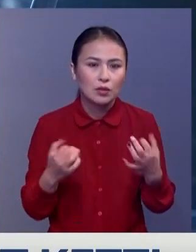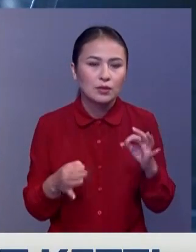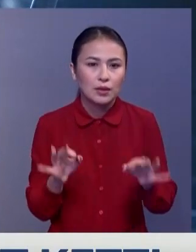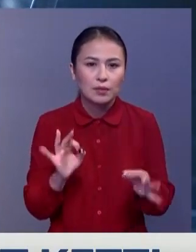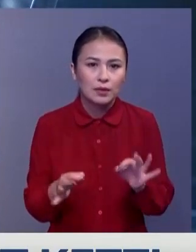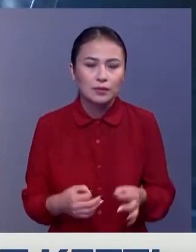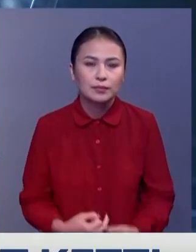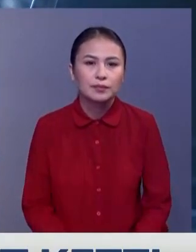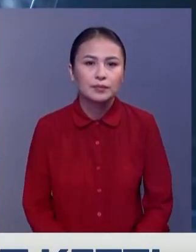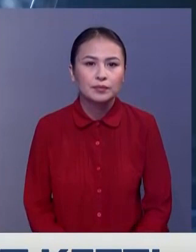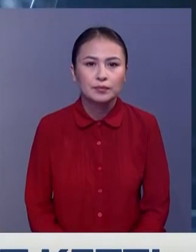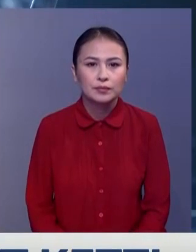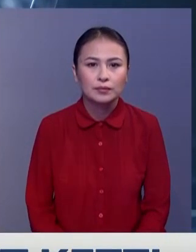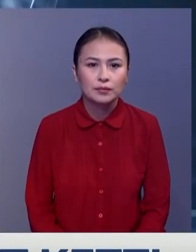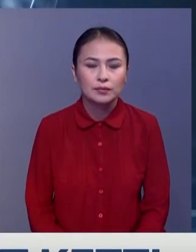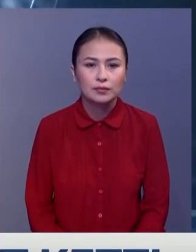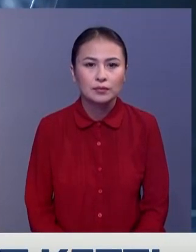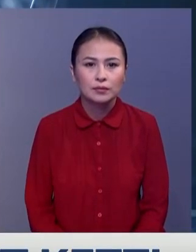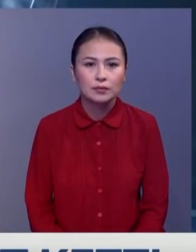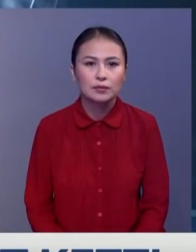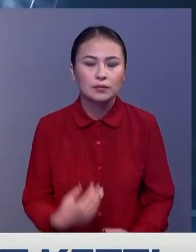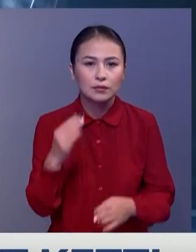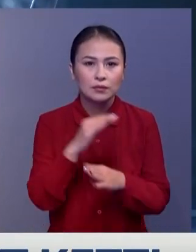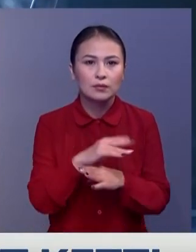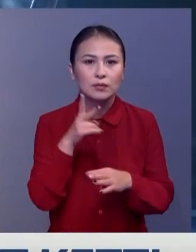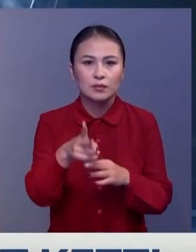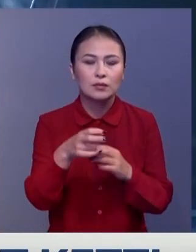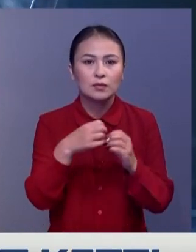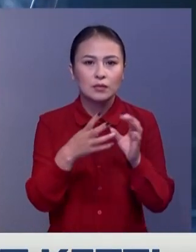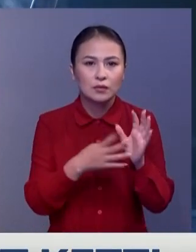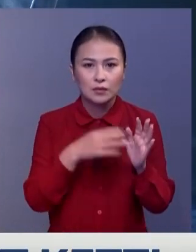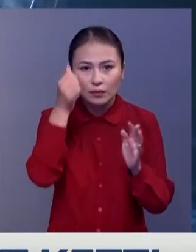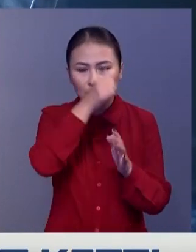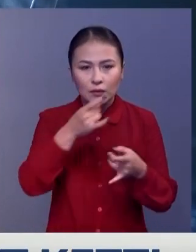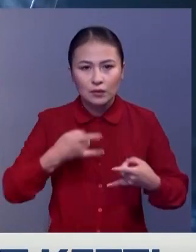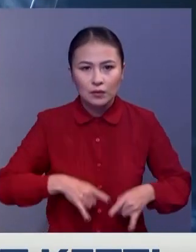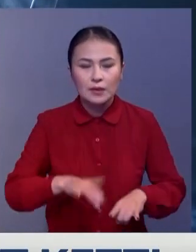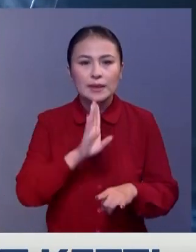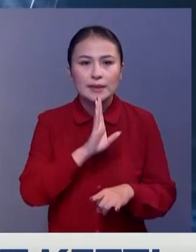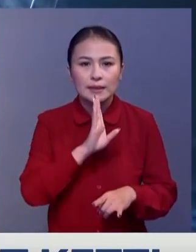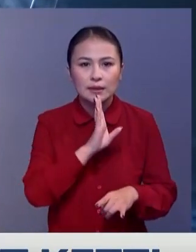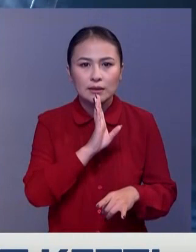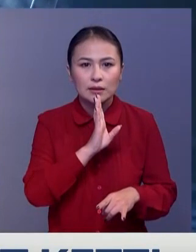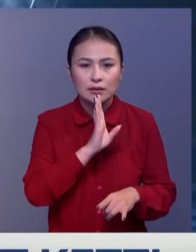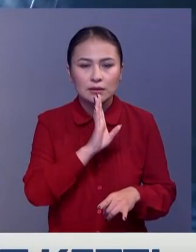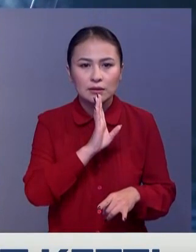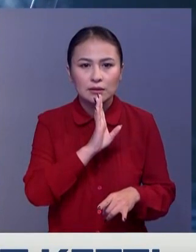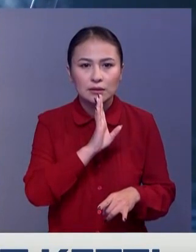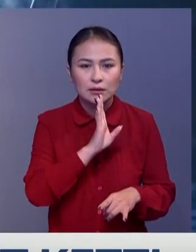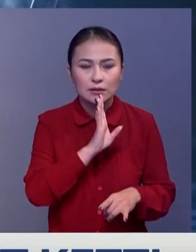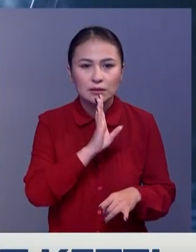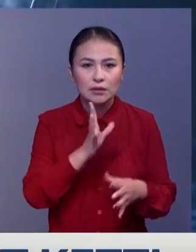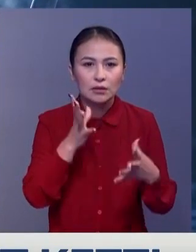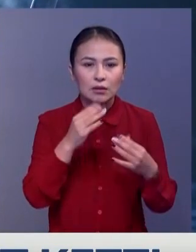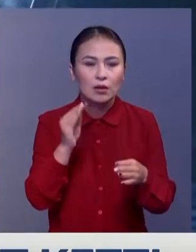ауырлық дәрежесінде боп есептелінеді. Және де 2019 жылы туылған қыз желке аймағының